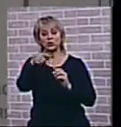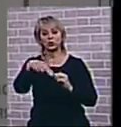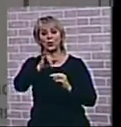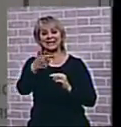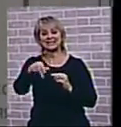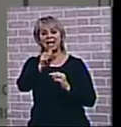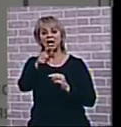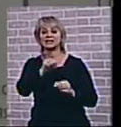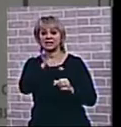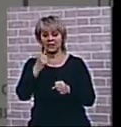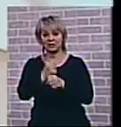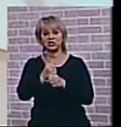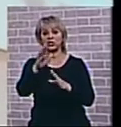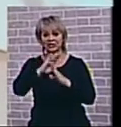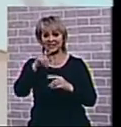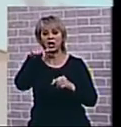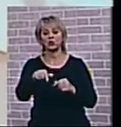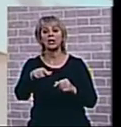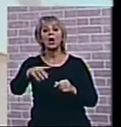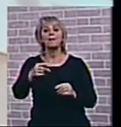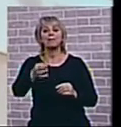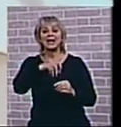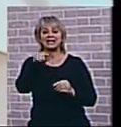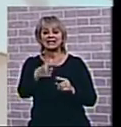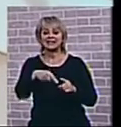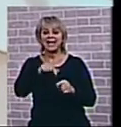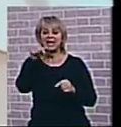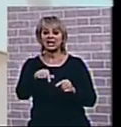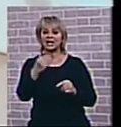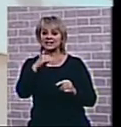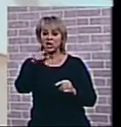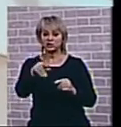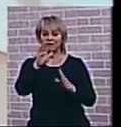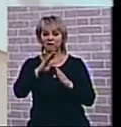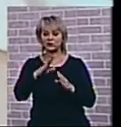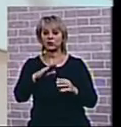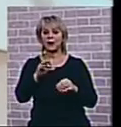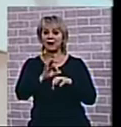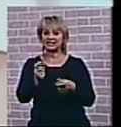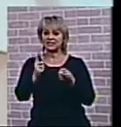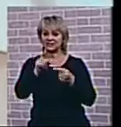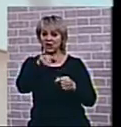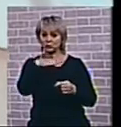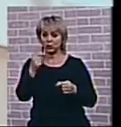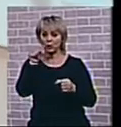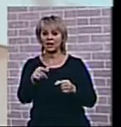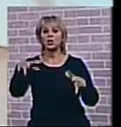но и самостоятельно производит кислород. Многие болезни связаны именно с качеством воздуха, в том